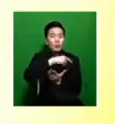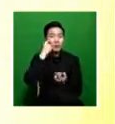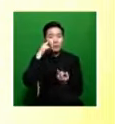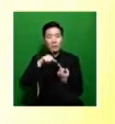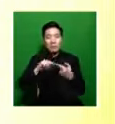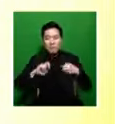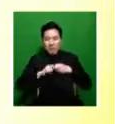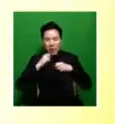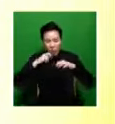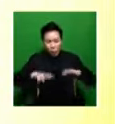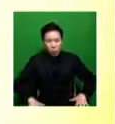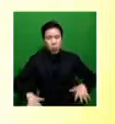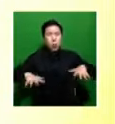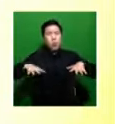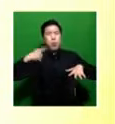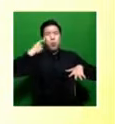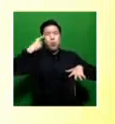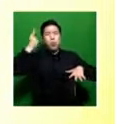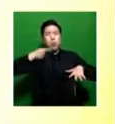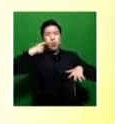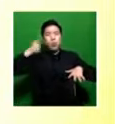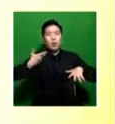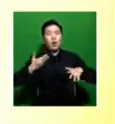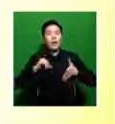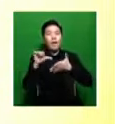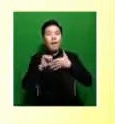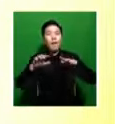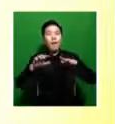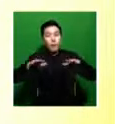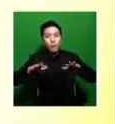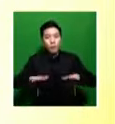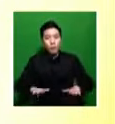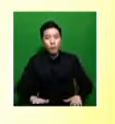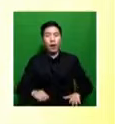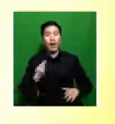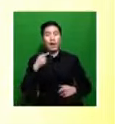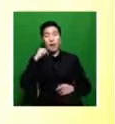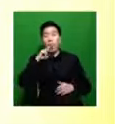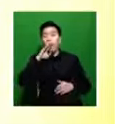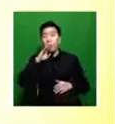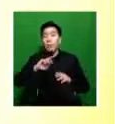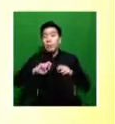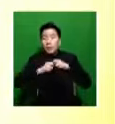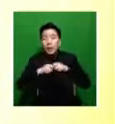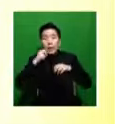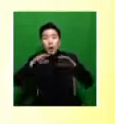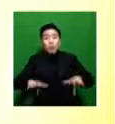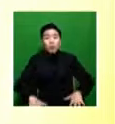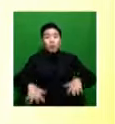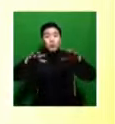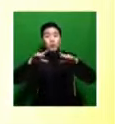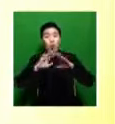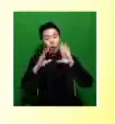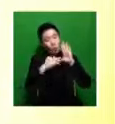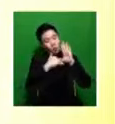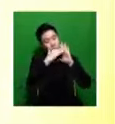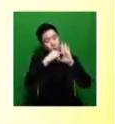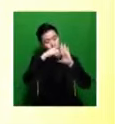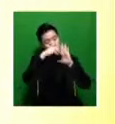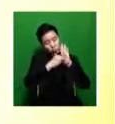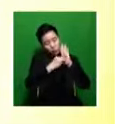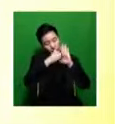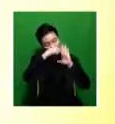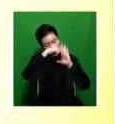ขังในพื้นที่ดังกล่าวนะคะแล้วก็จะสามารถรองรับปริมาณน้ำหลากจากพื้นที่ตอนบนของกทม.ที่ไหลผ่